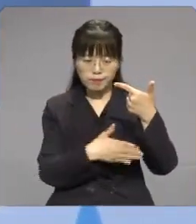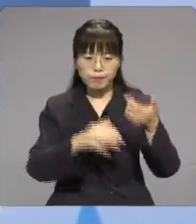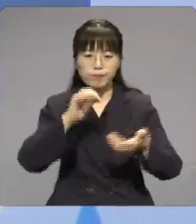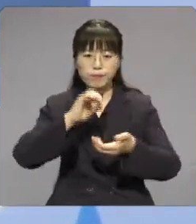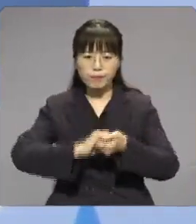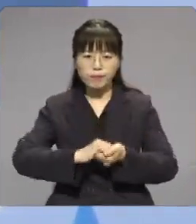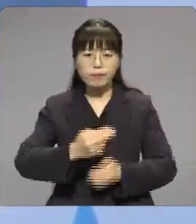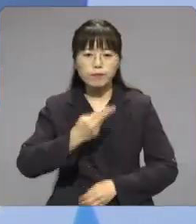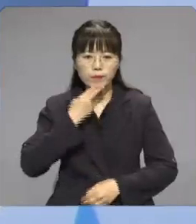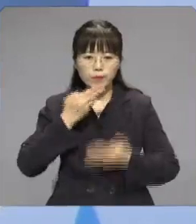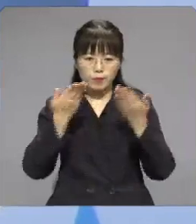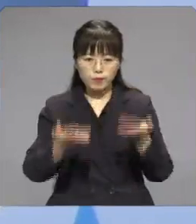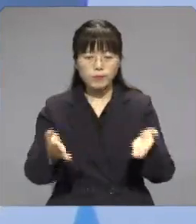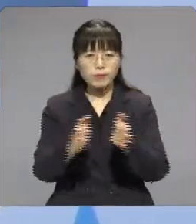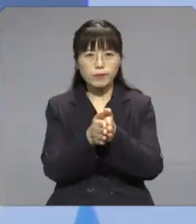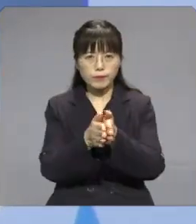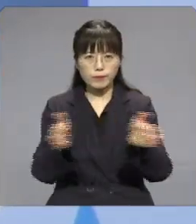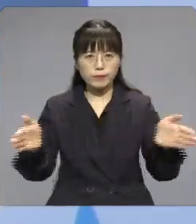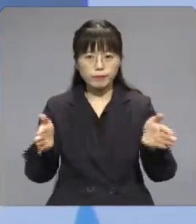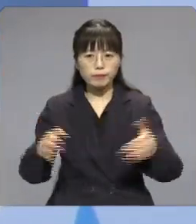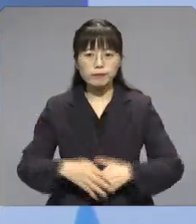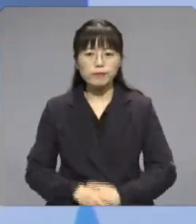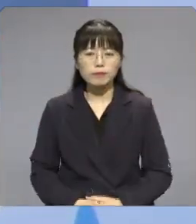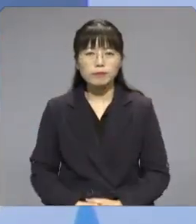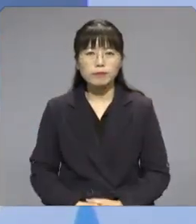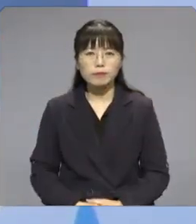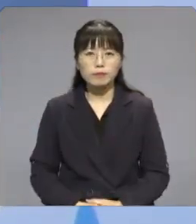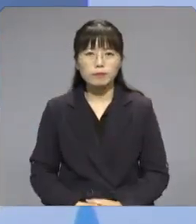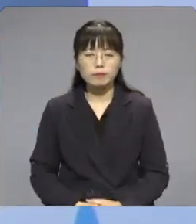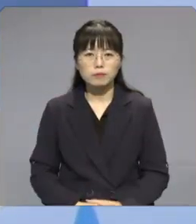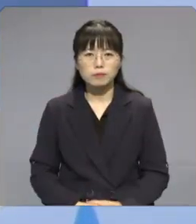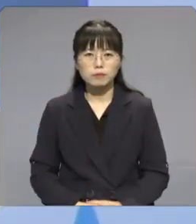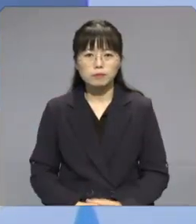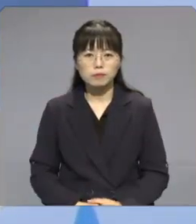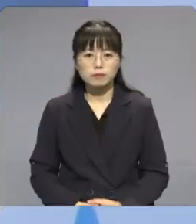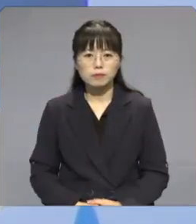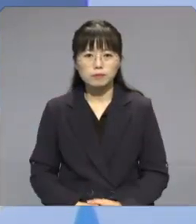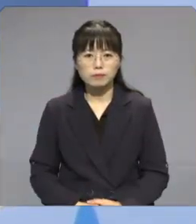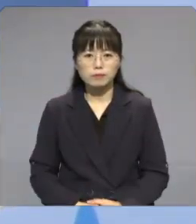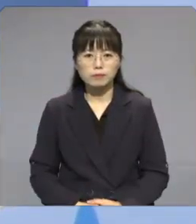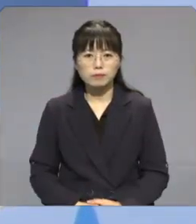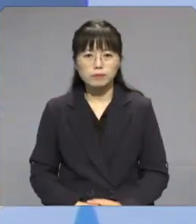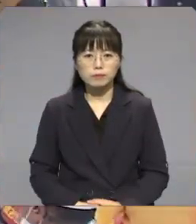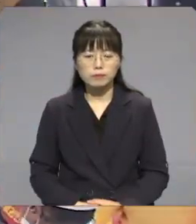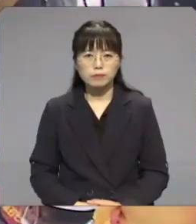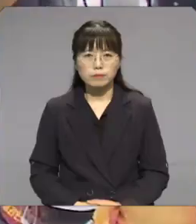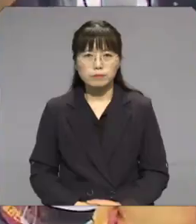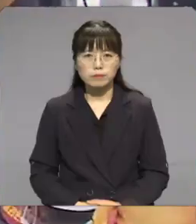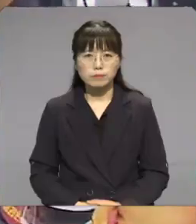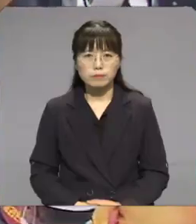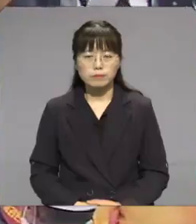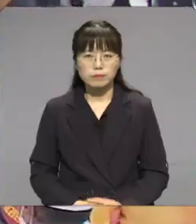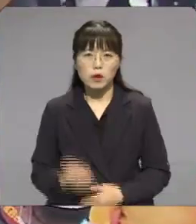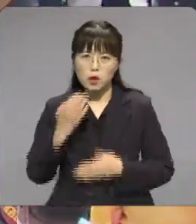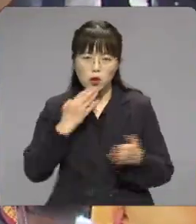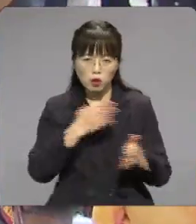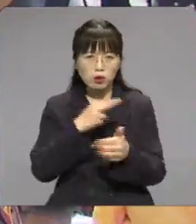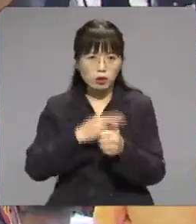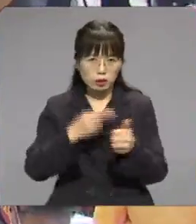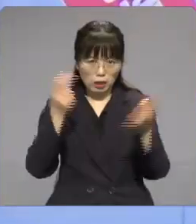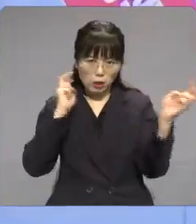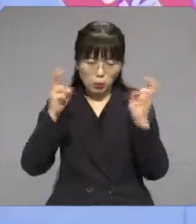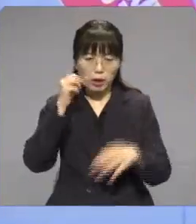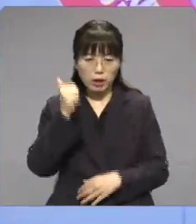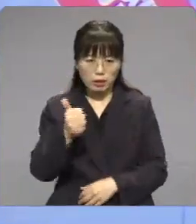오는 27일부터 무기한 휴진에 들어갈 것입니다. 경기도